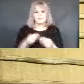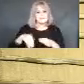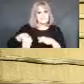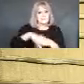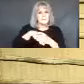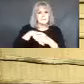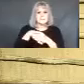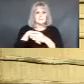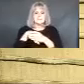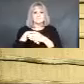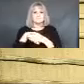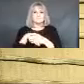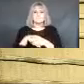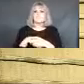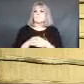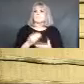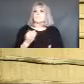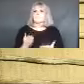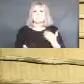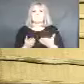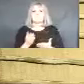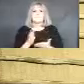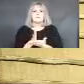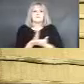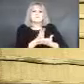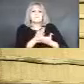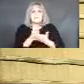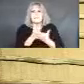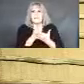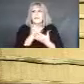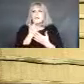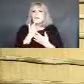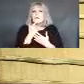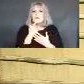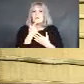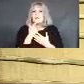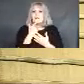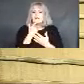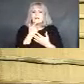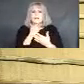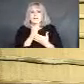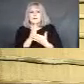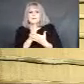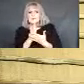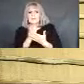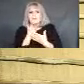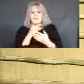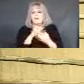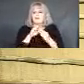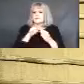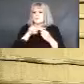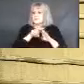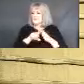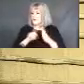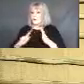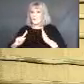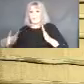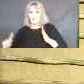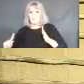Alle dinge. So as daar 'n ding is, wat nie deel is van alle dinge nie, dan is alle dingen niet meer alle